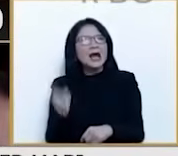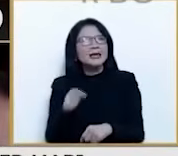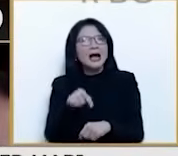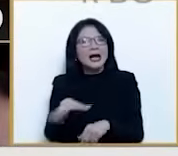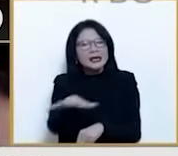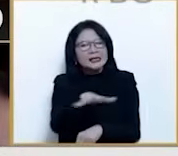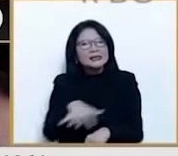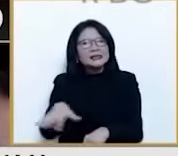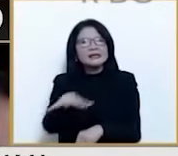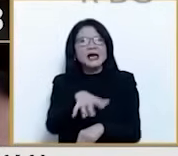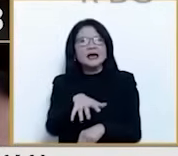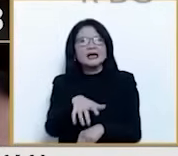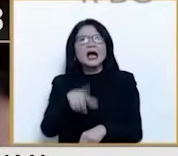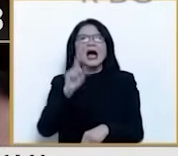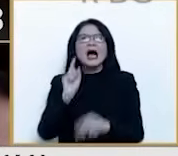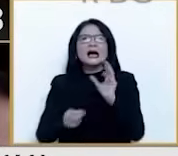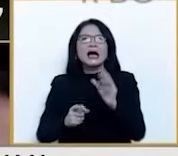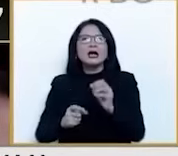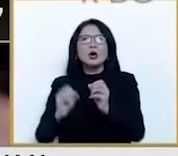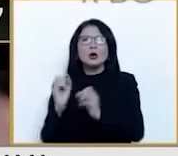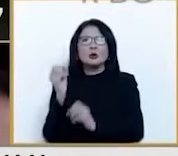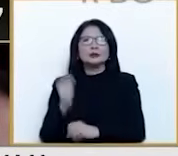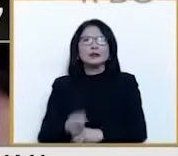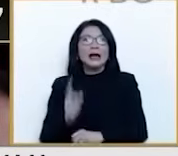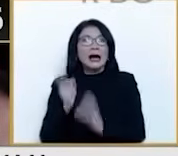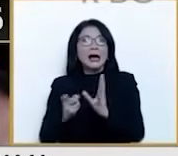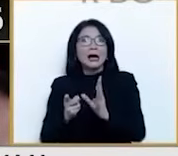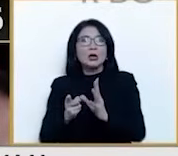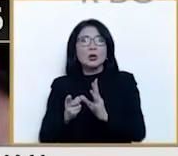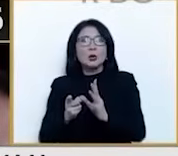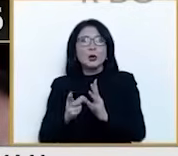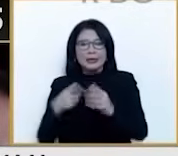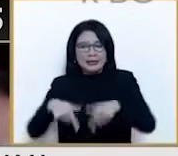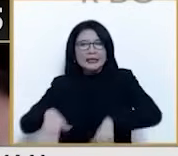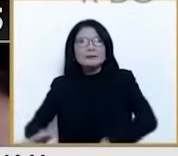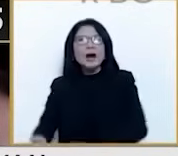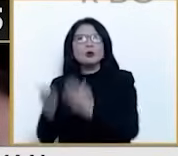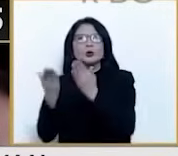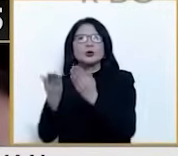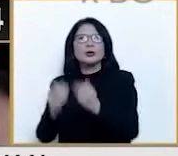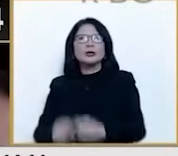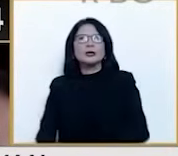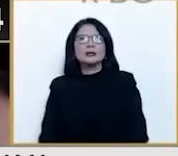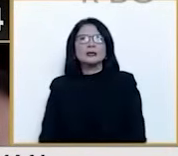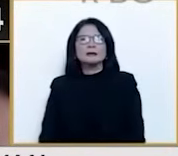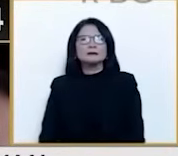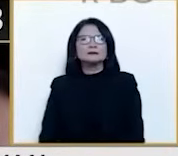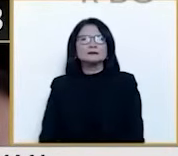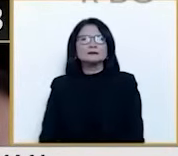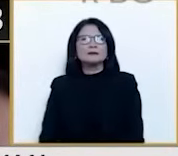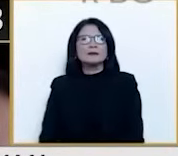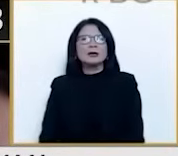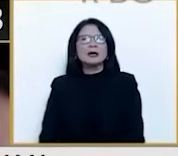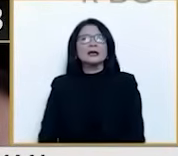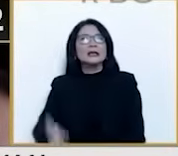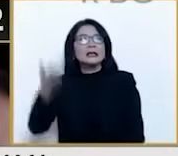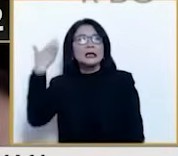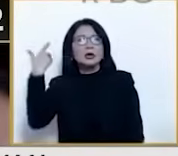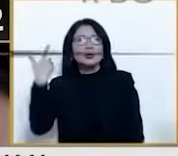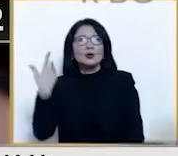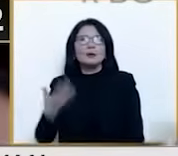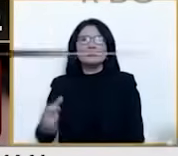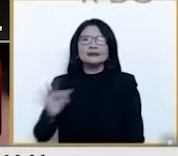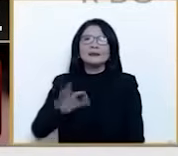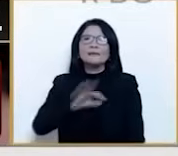di sekitar ketika giant mangrove wall atau giant sea wall ini dibangun. Saya pada saat yang lalu bersama dengan